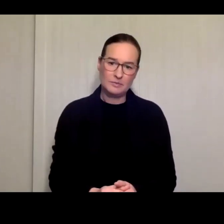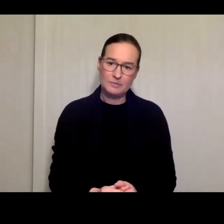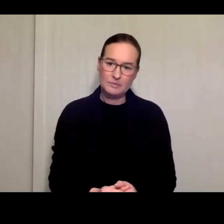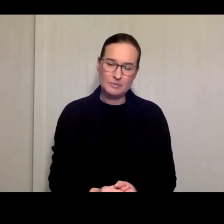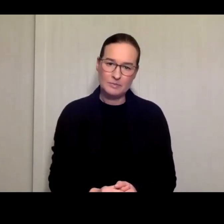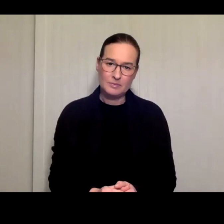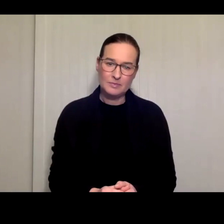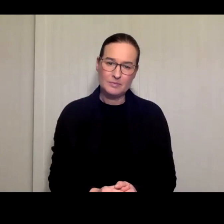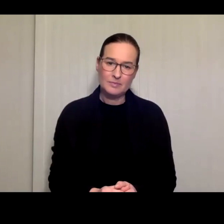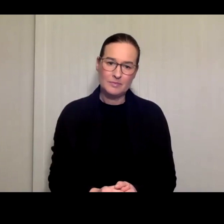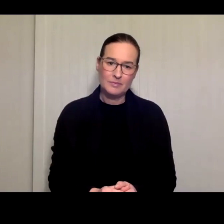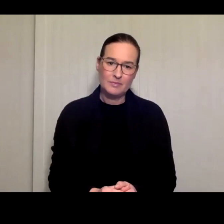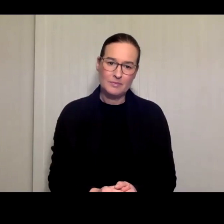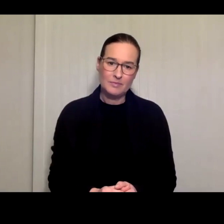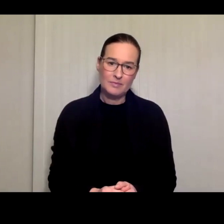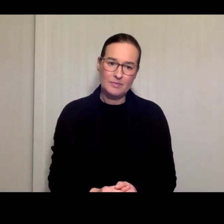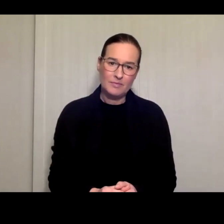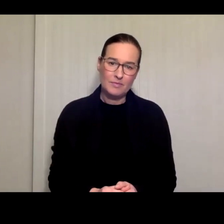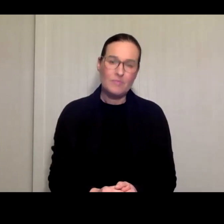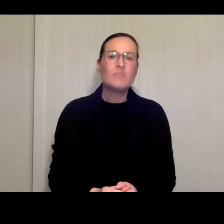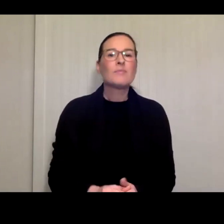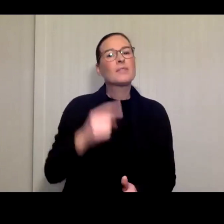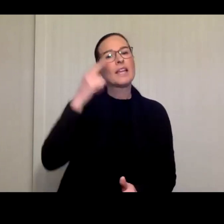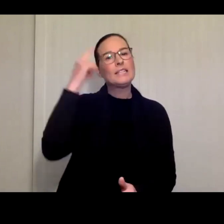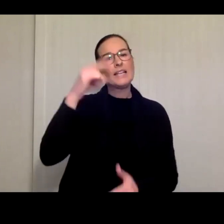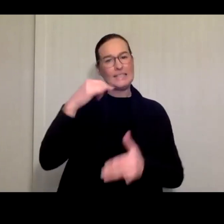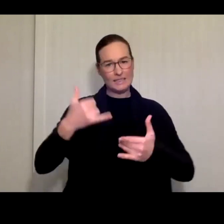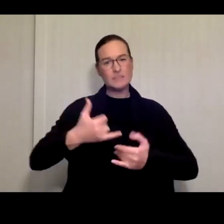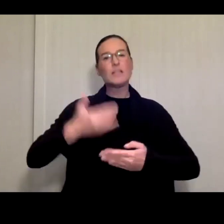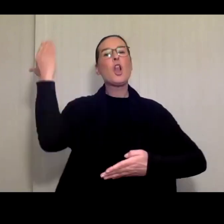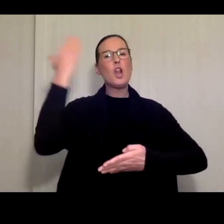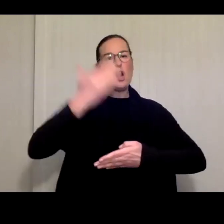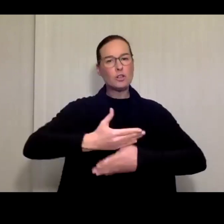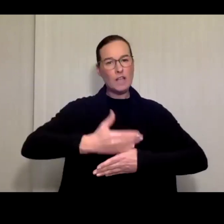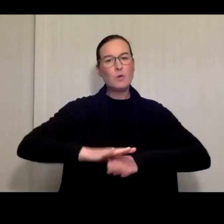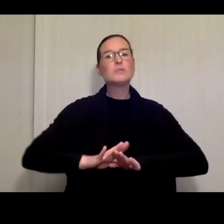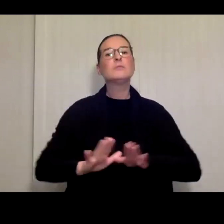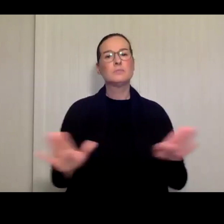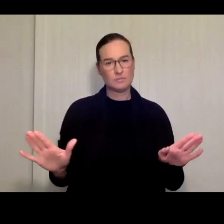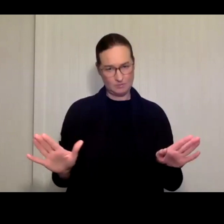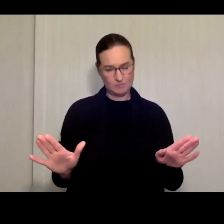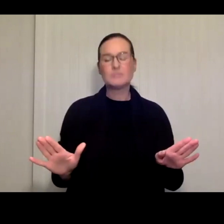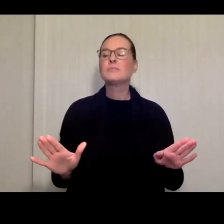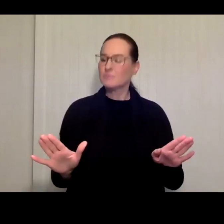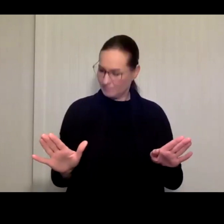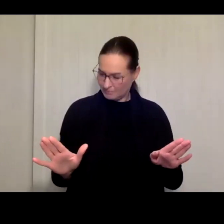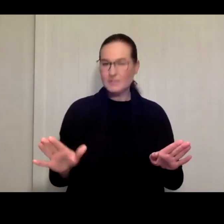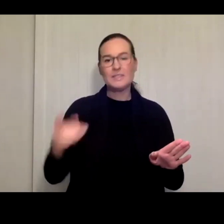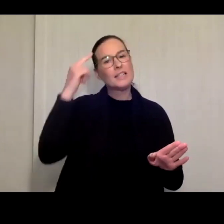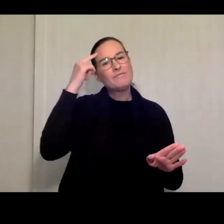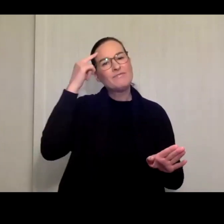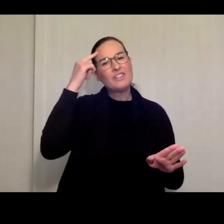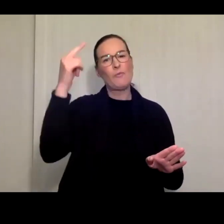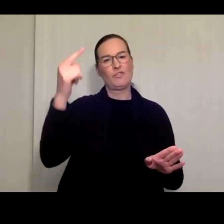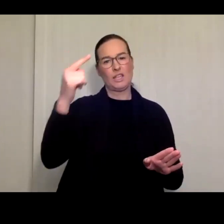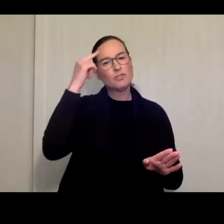Vernunft geboten war diese Maßnahme, die nun eintritt. Und insofern, glaube